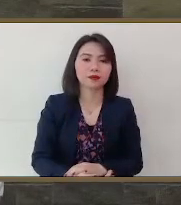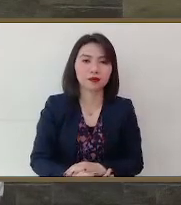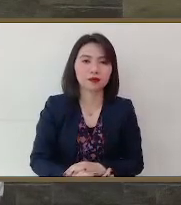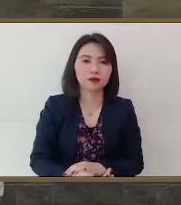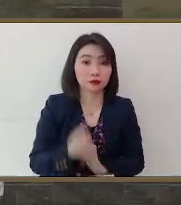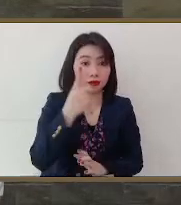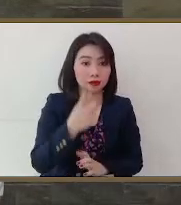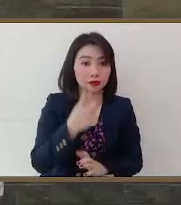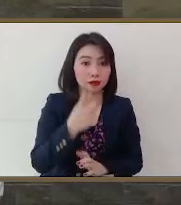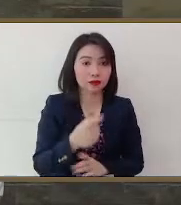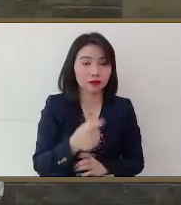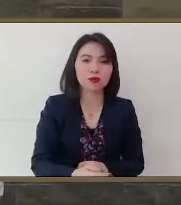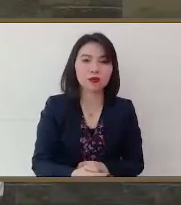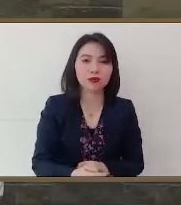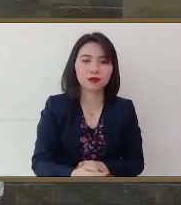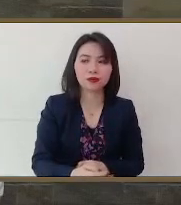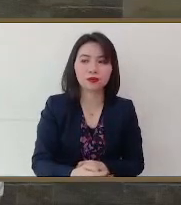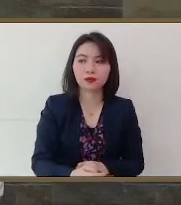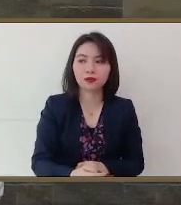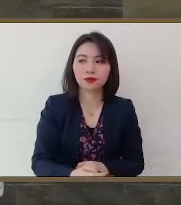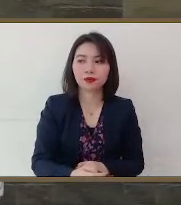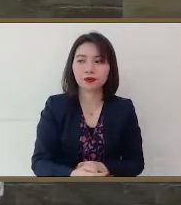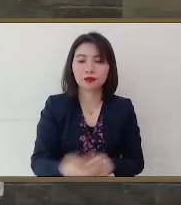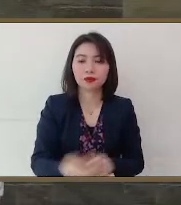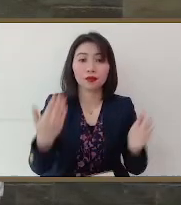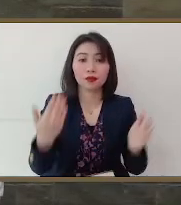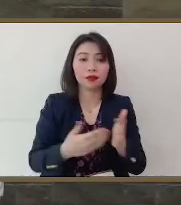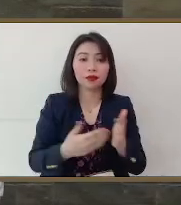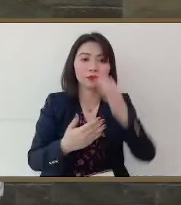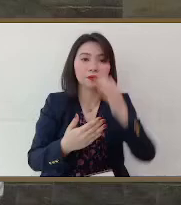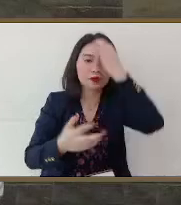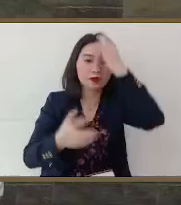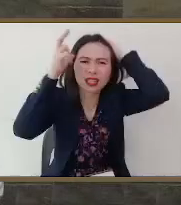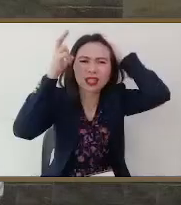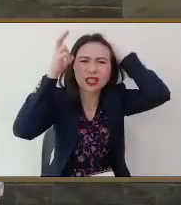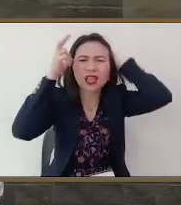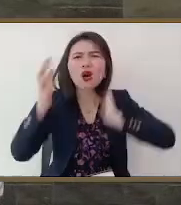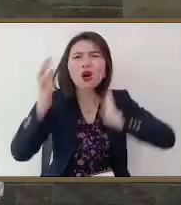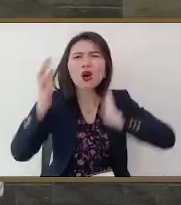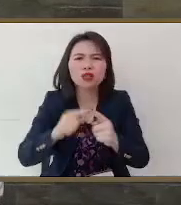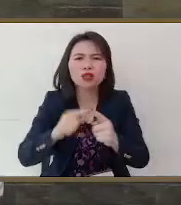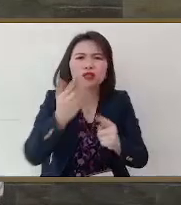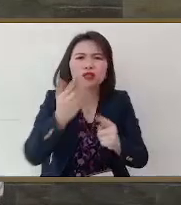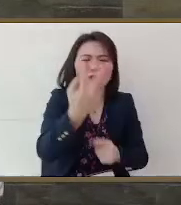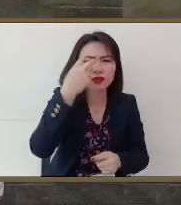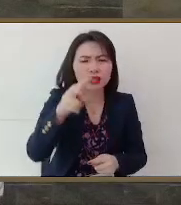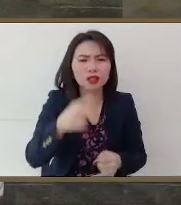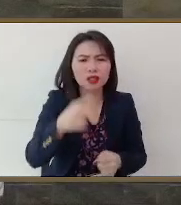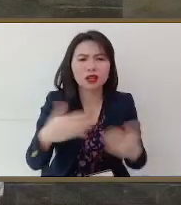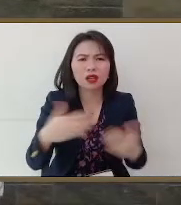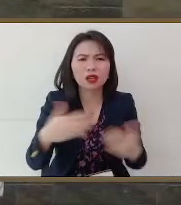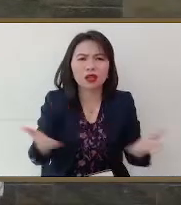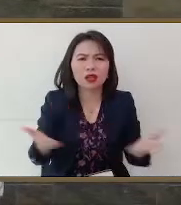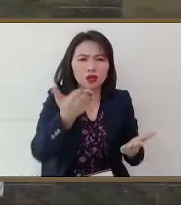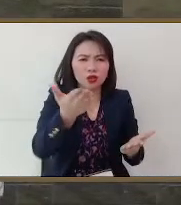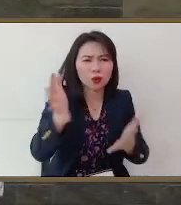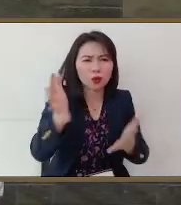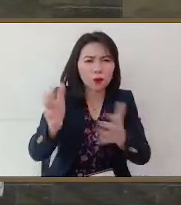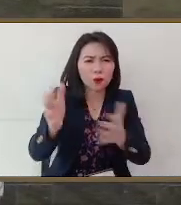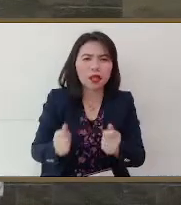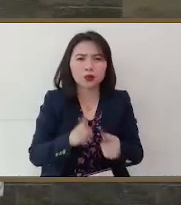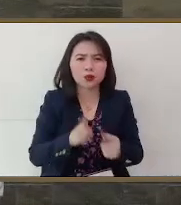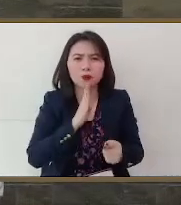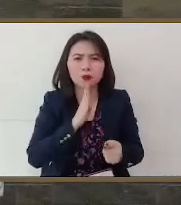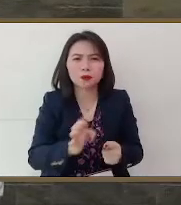get it? Again, the devil wants you to see where he wants